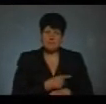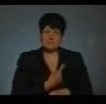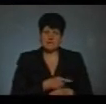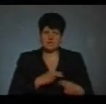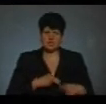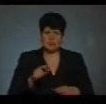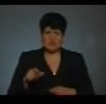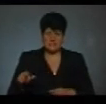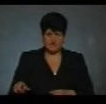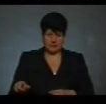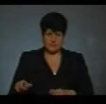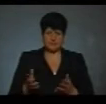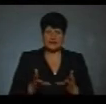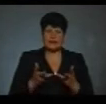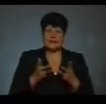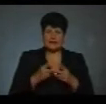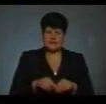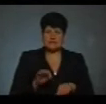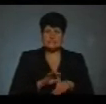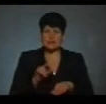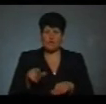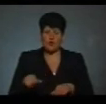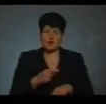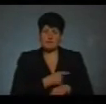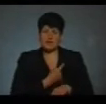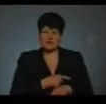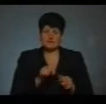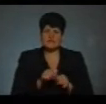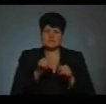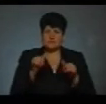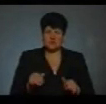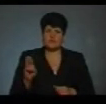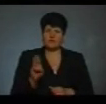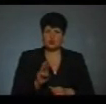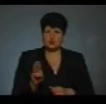працівники. Кількість хворих медиків збільшилася в Шумському